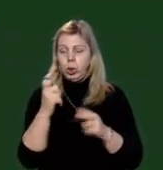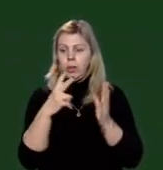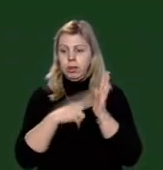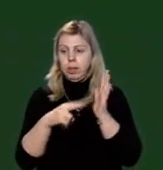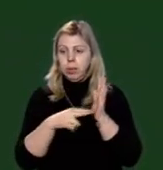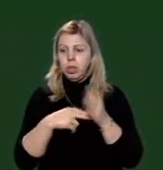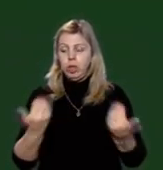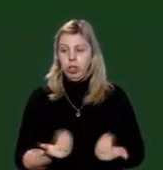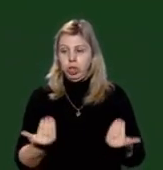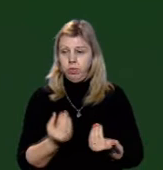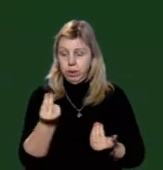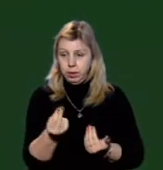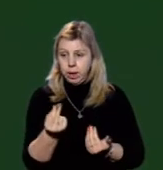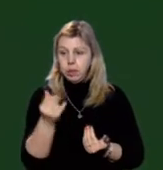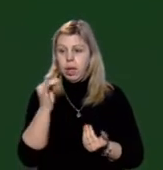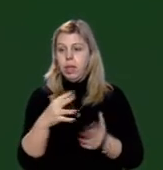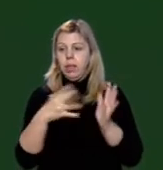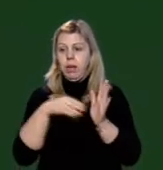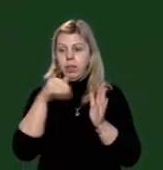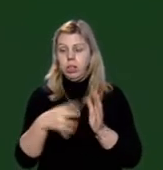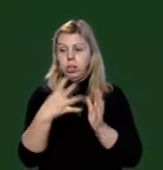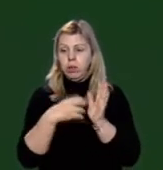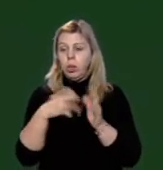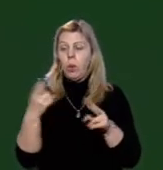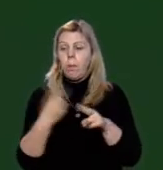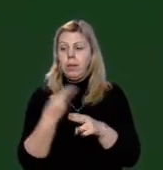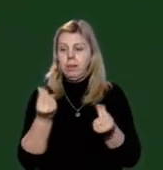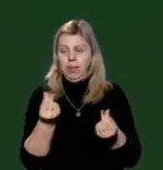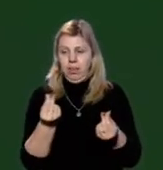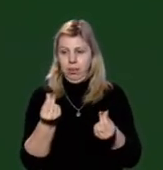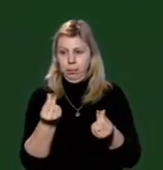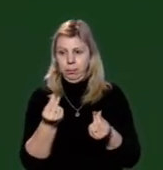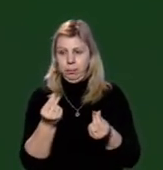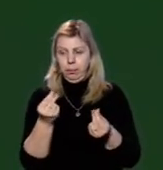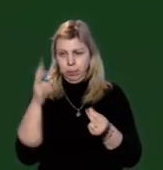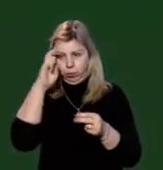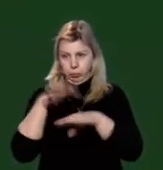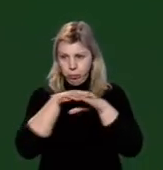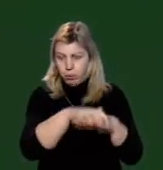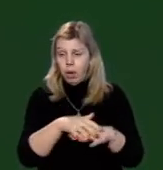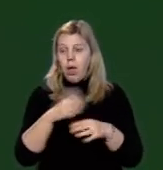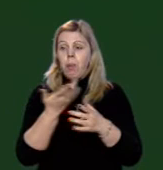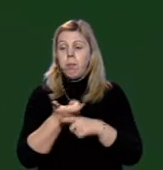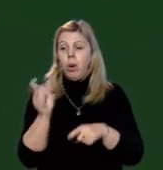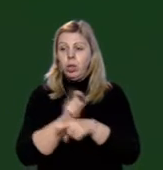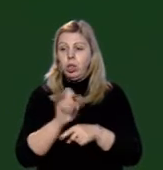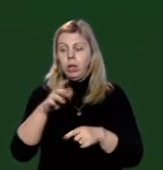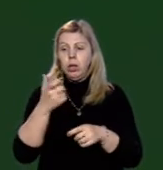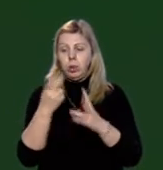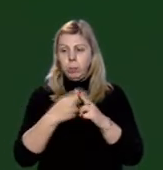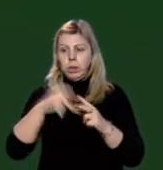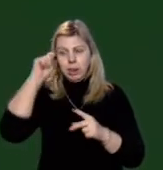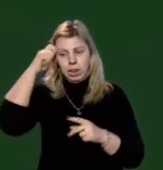170 у готівковій формі та 9 тисяч 940 у безготівковій формі. Найбільше субсидіантів у